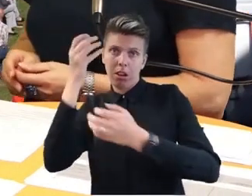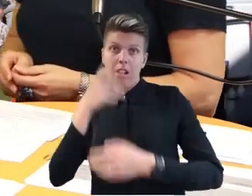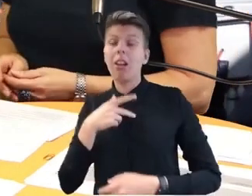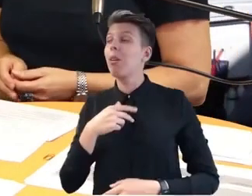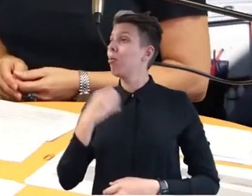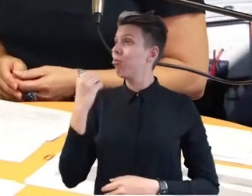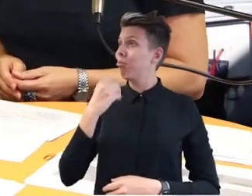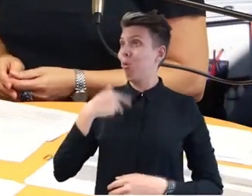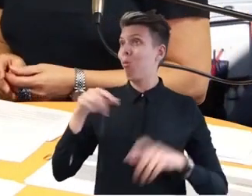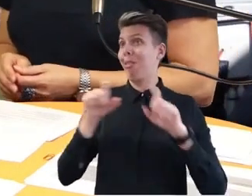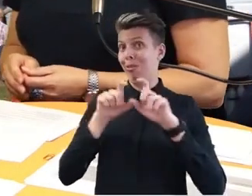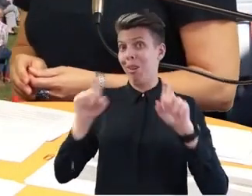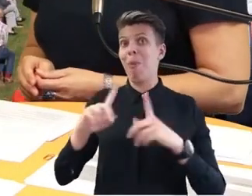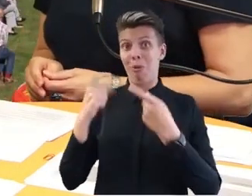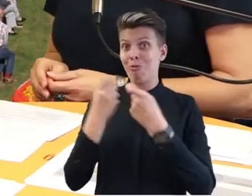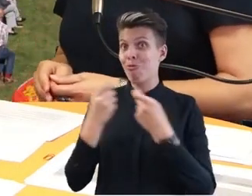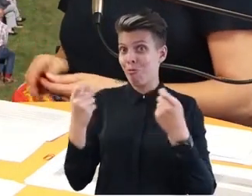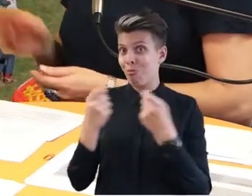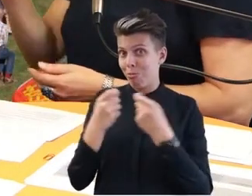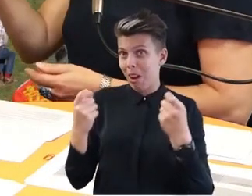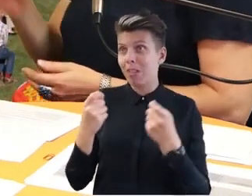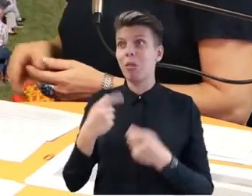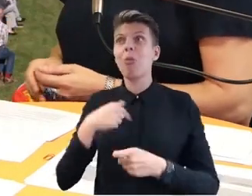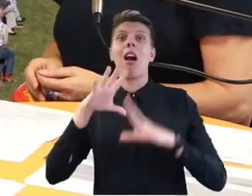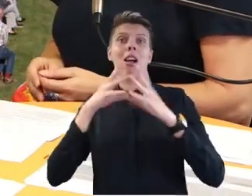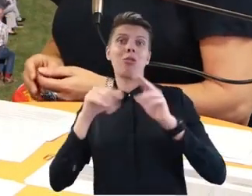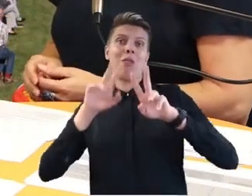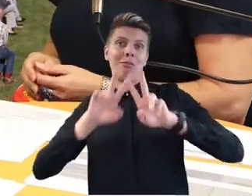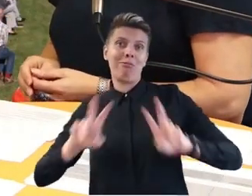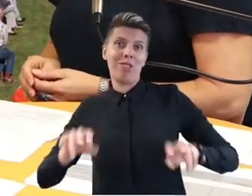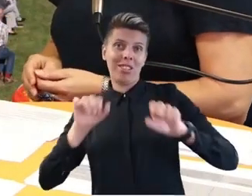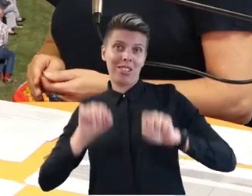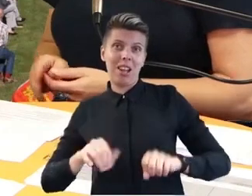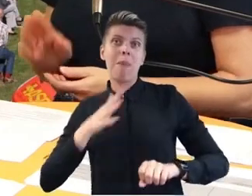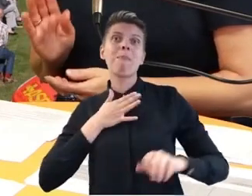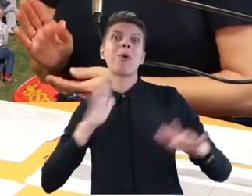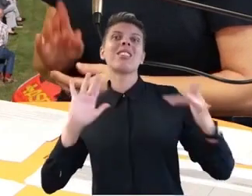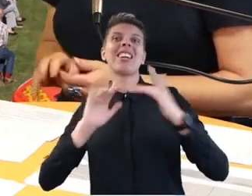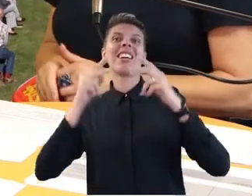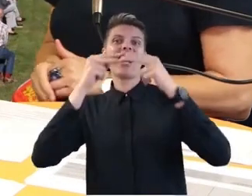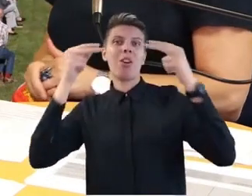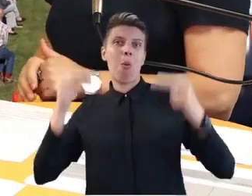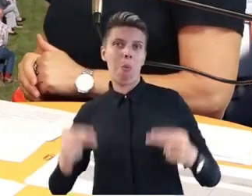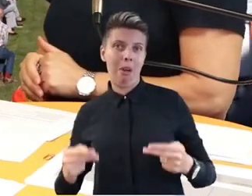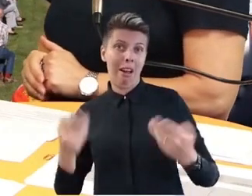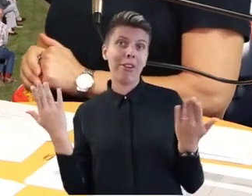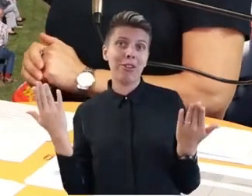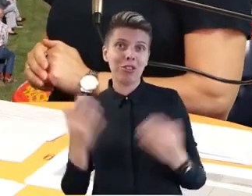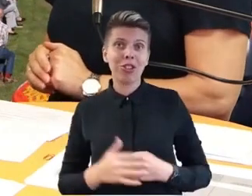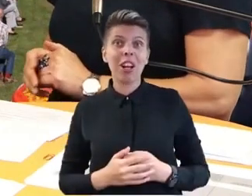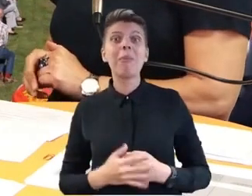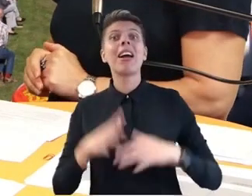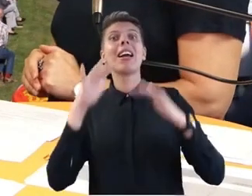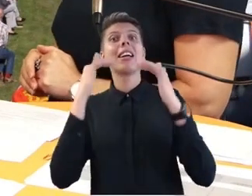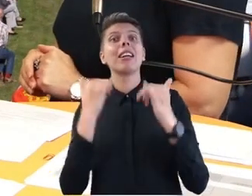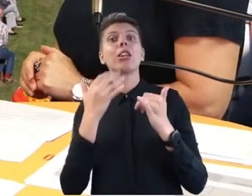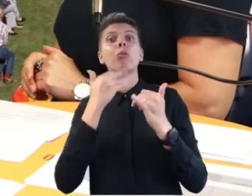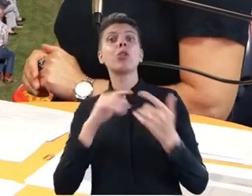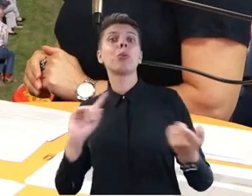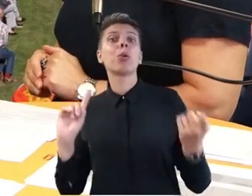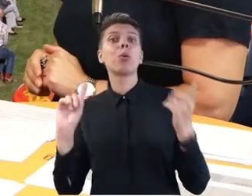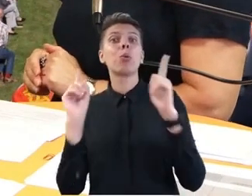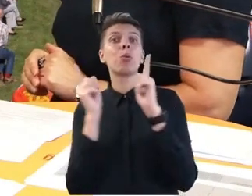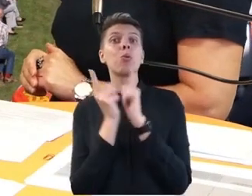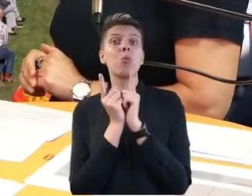spannend das kann man auch alles nochmal nachlesen auf unserer internetseite jetzt würde ich aber doch noch mal kurzen blick werfen auf